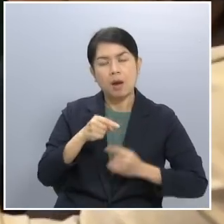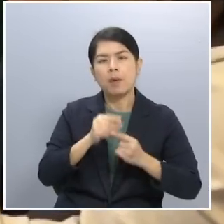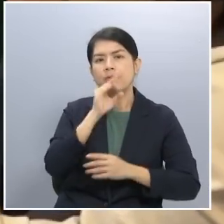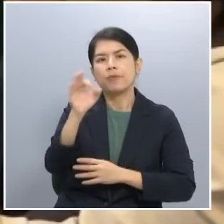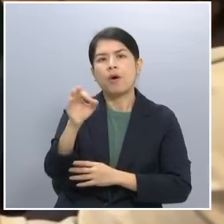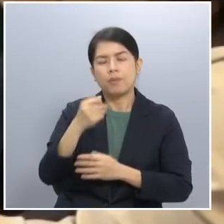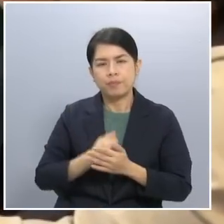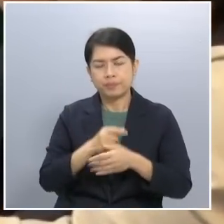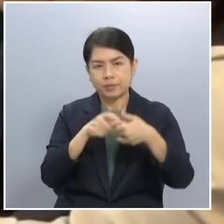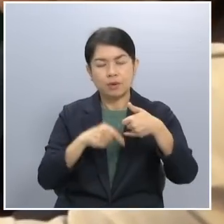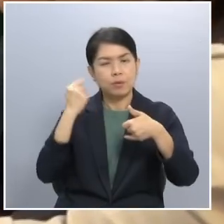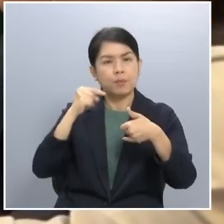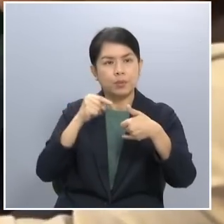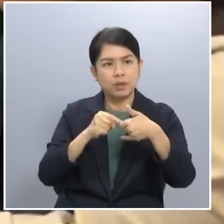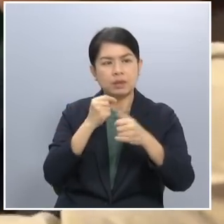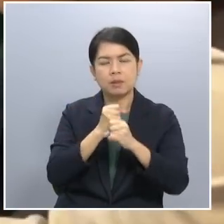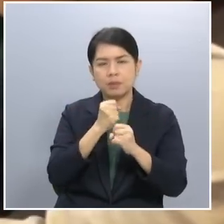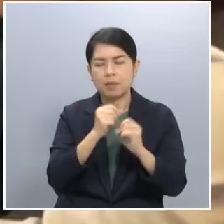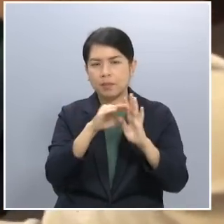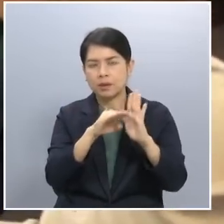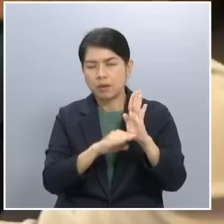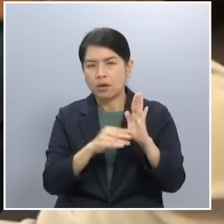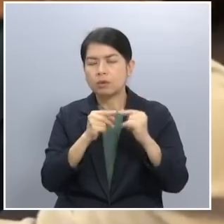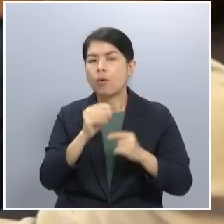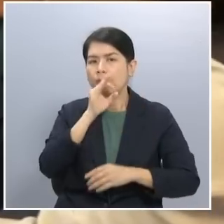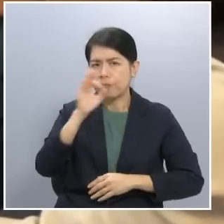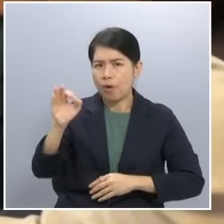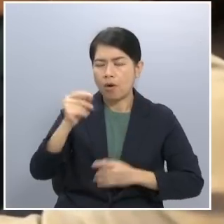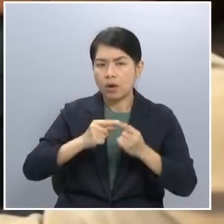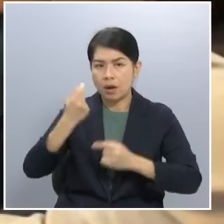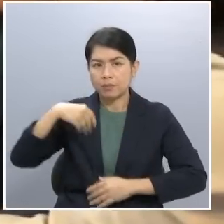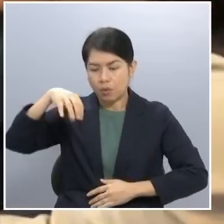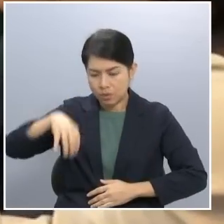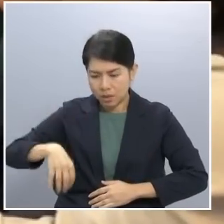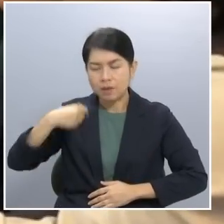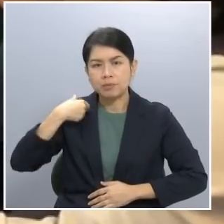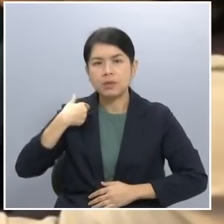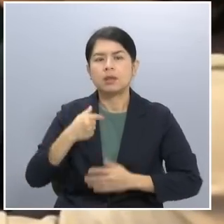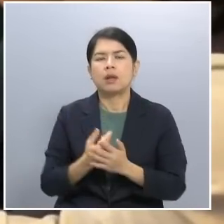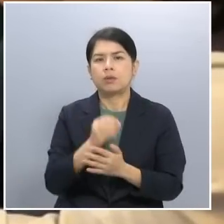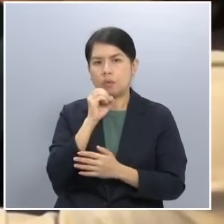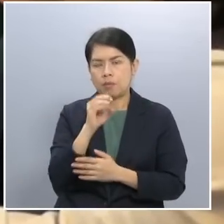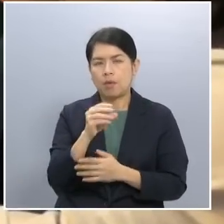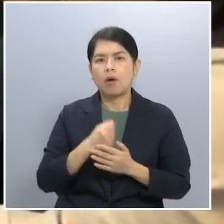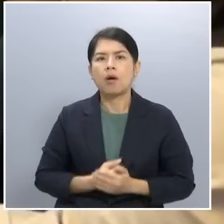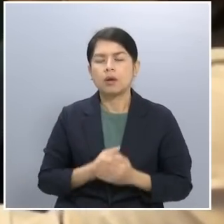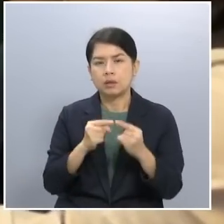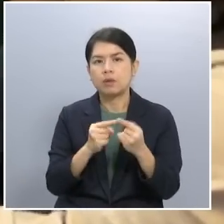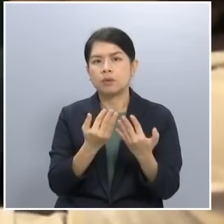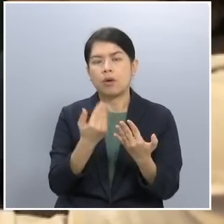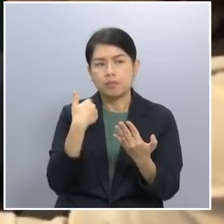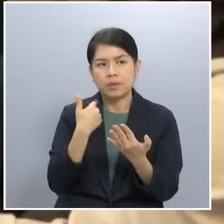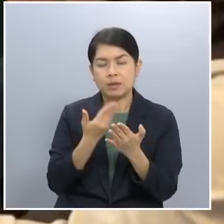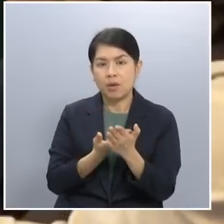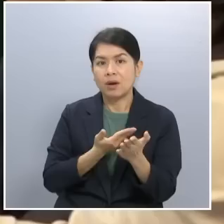ทำเรื่องฟ้องแล้วเมื่อเดือนมิถุนายนปีที่แล้วก็บอกกับเดชาบอกว่าเดี๋ยวจะขายบ้านคืนให้เมื่อวานนี้ตอนที่ม